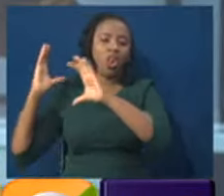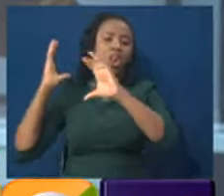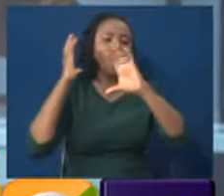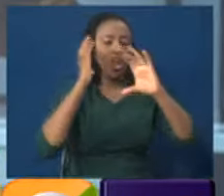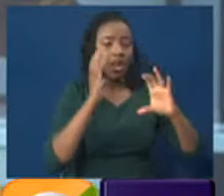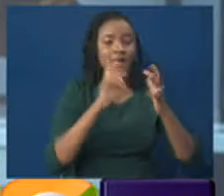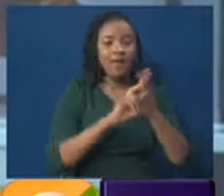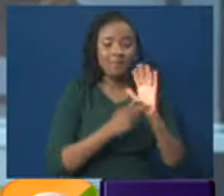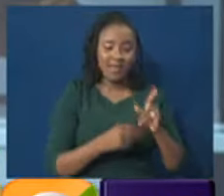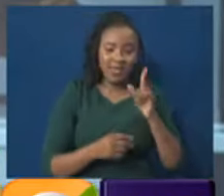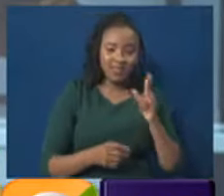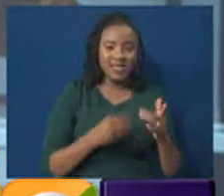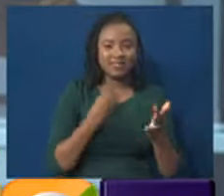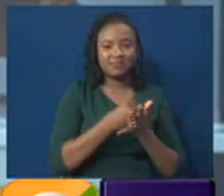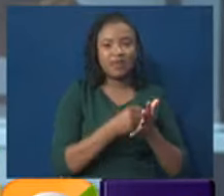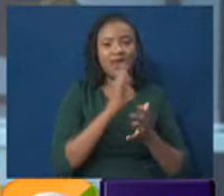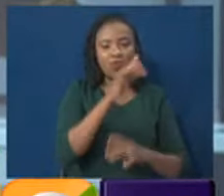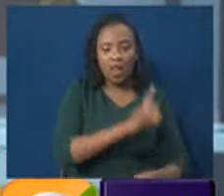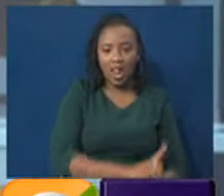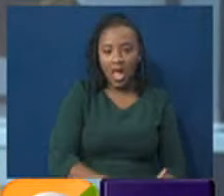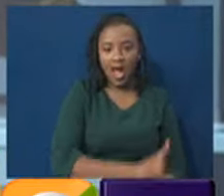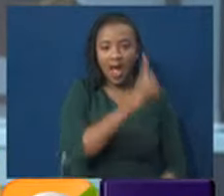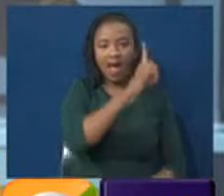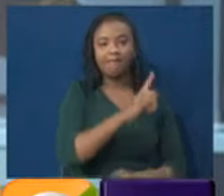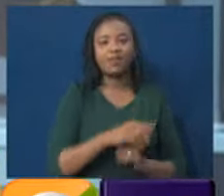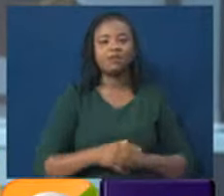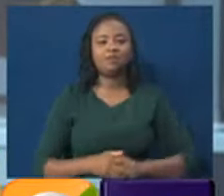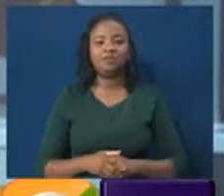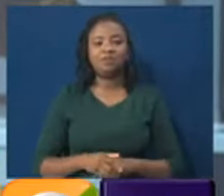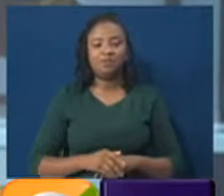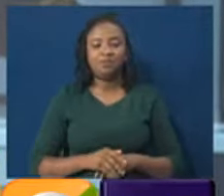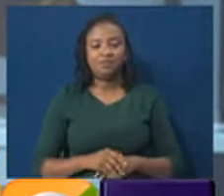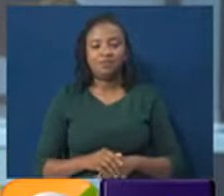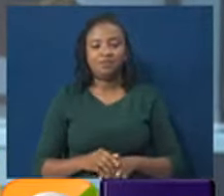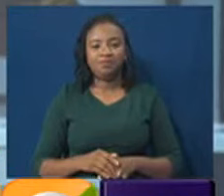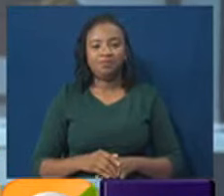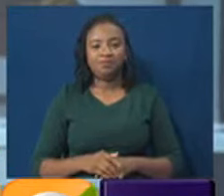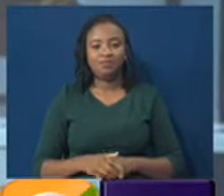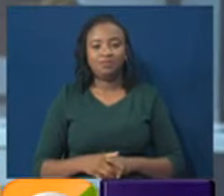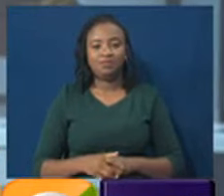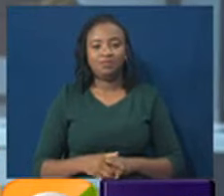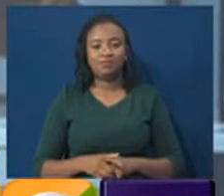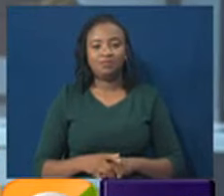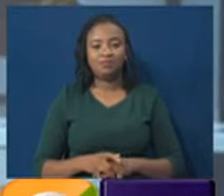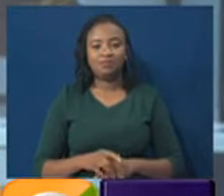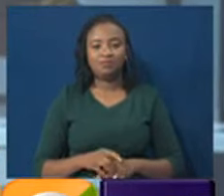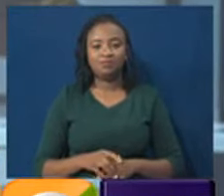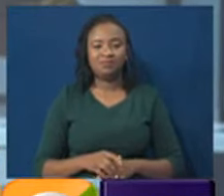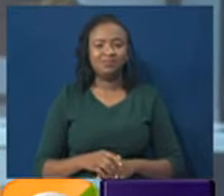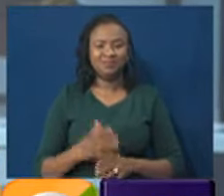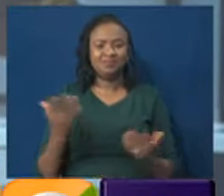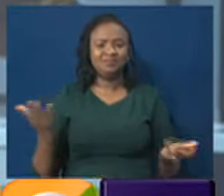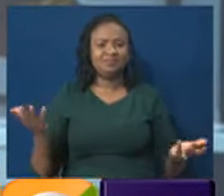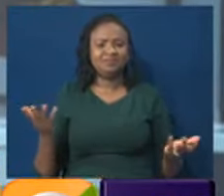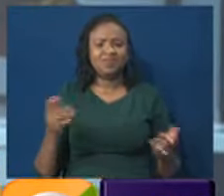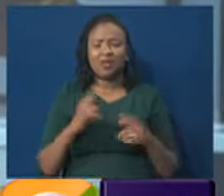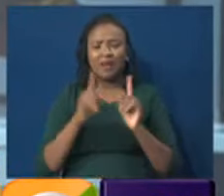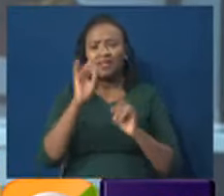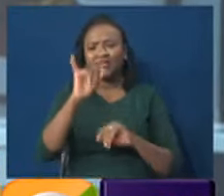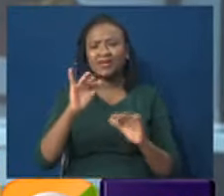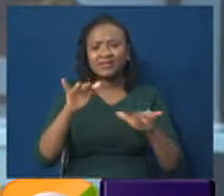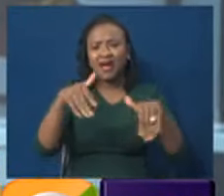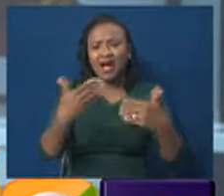ambao wanatumia dizeli, mitambo ya kusaga, watapandisha bei zaidi ya unga. Hilo litakuwa vipi kwa